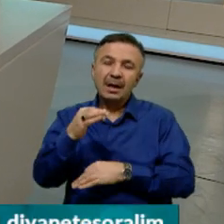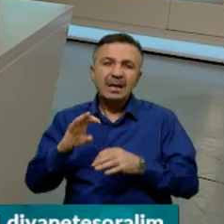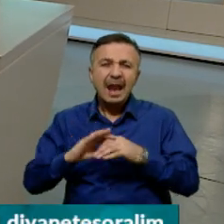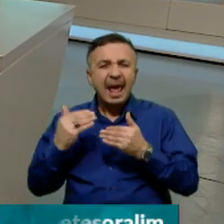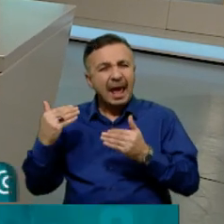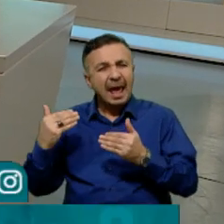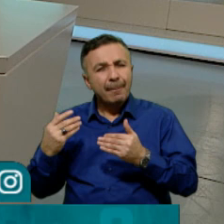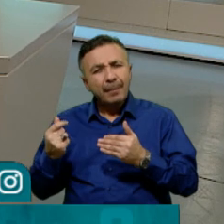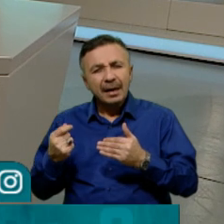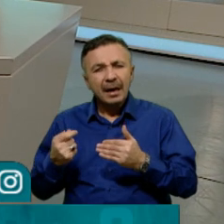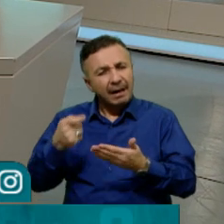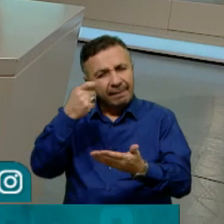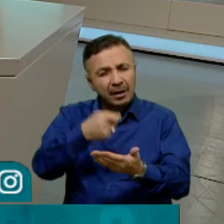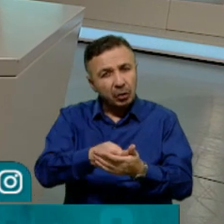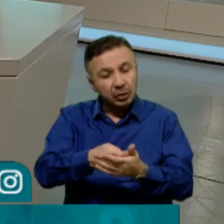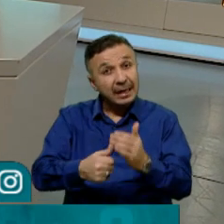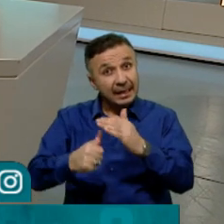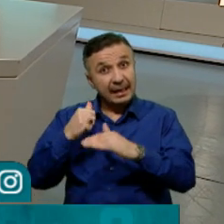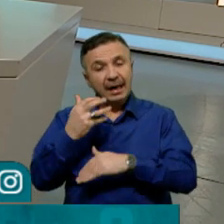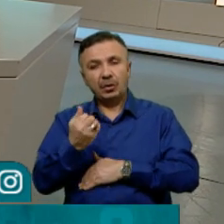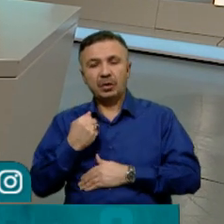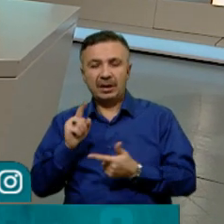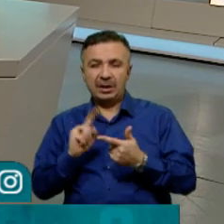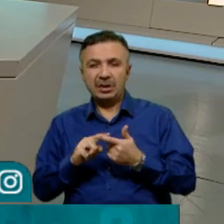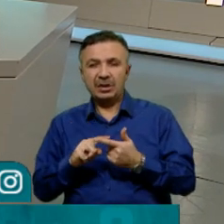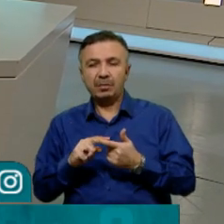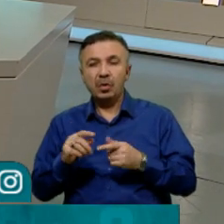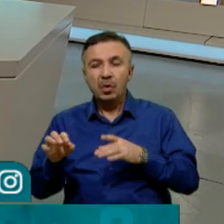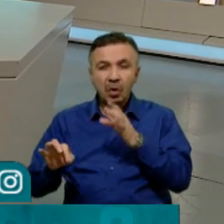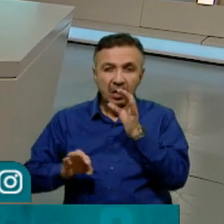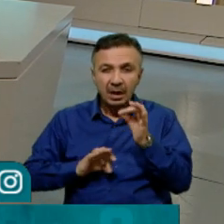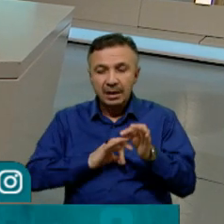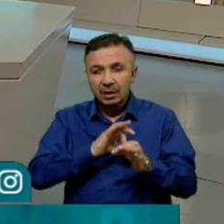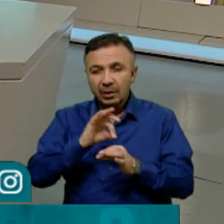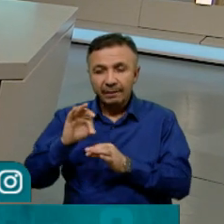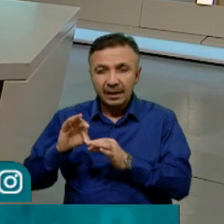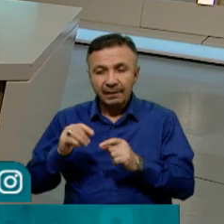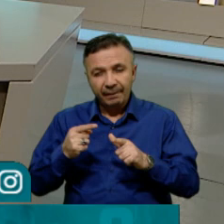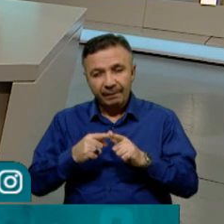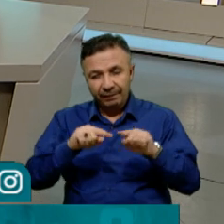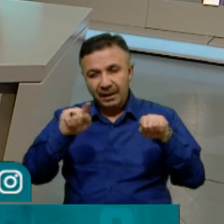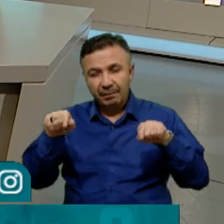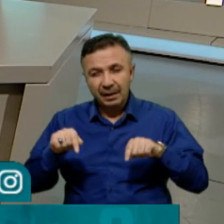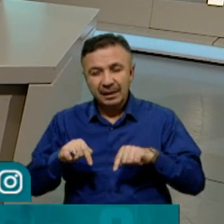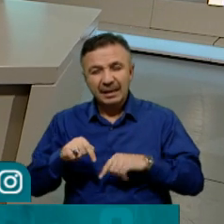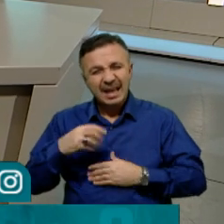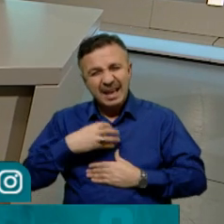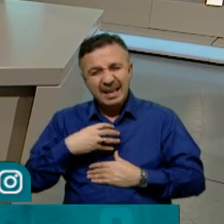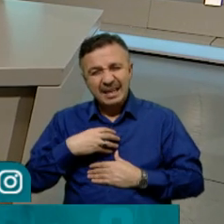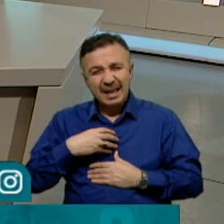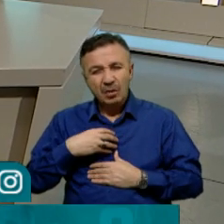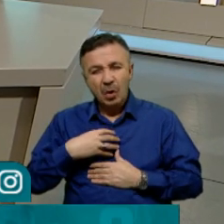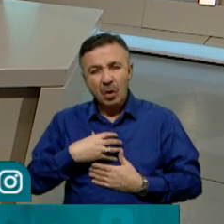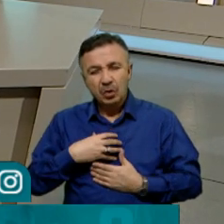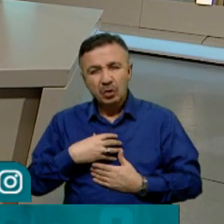veriyorsa onu geri alıyorsa ikincisi bu organizatör firmalar Kendi öz kaynaklarından sisteme herhangi bir